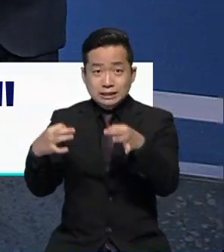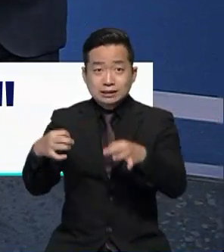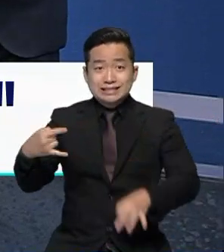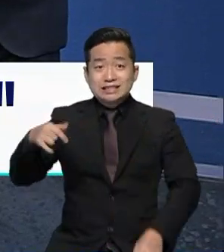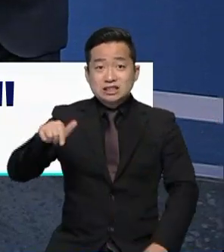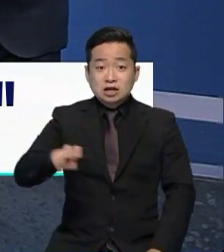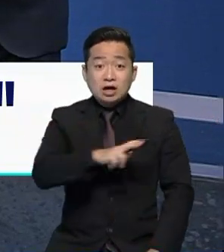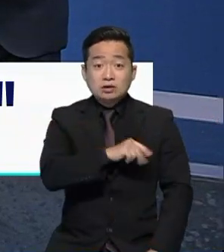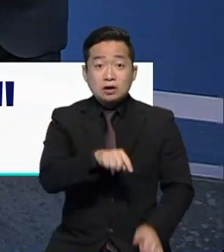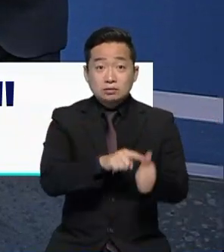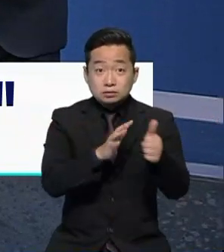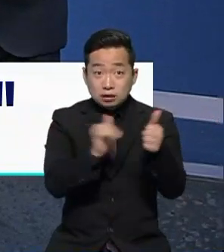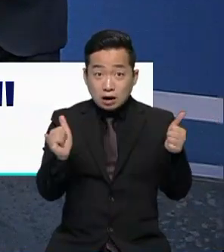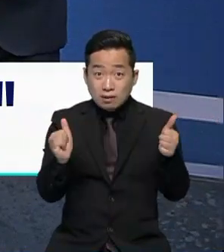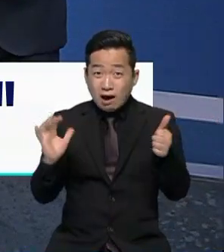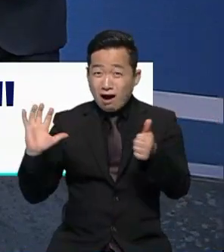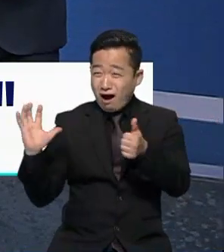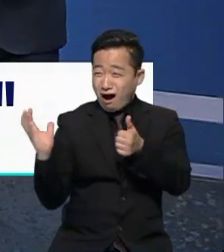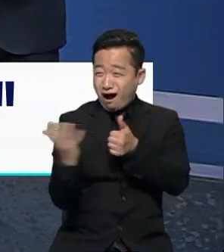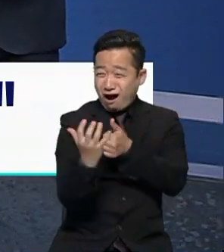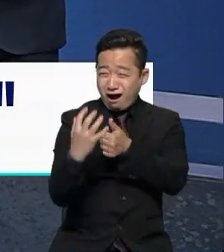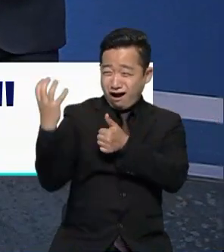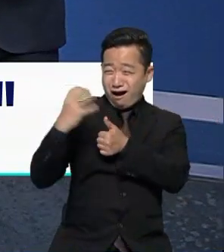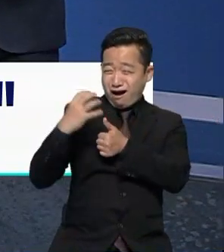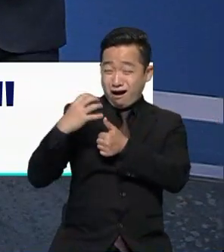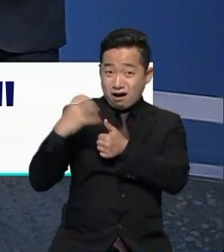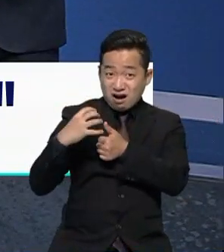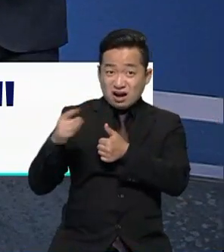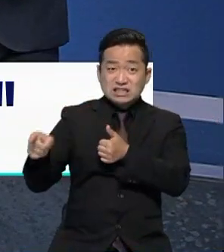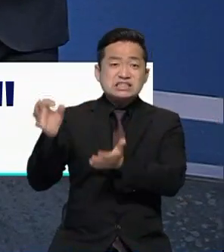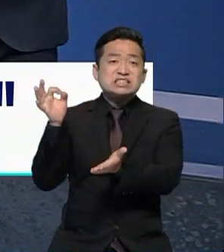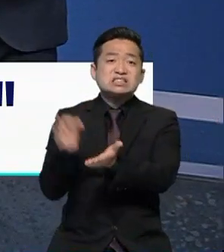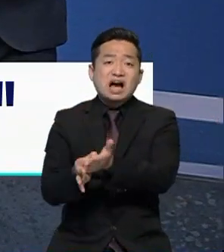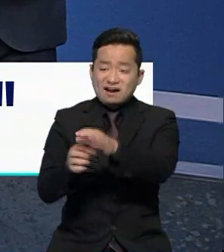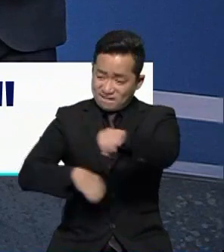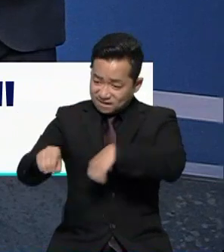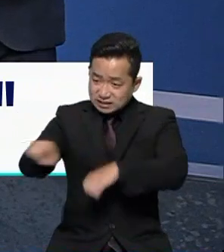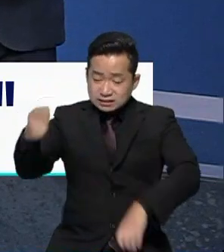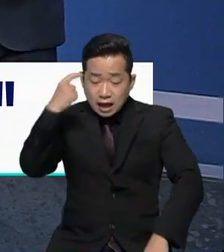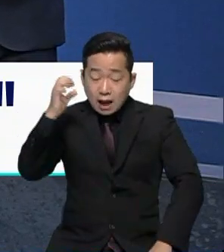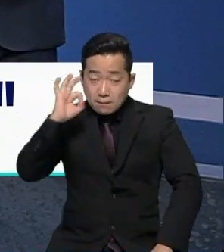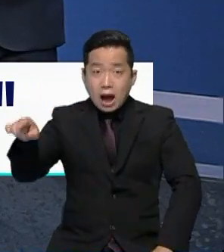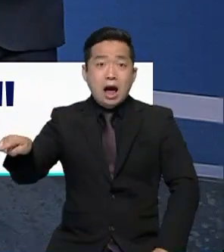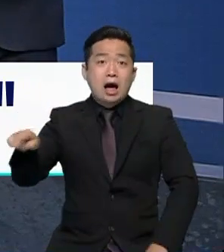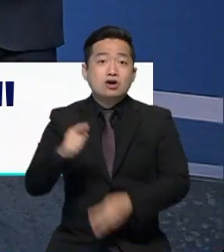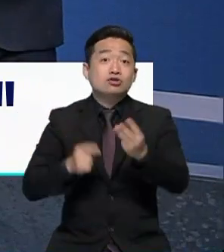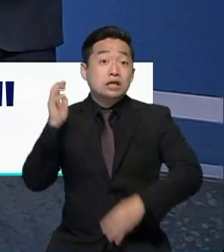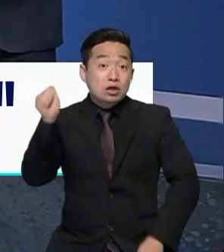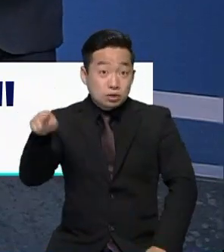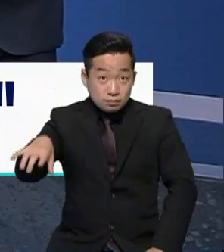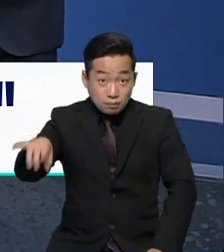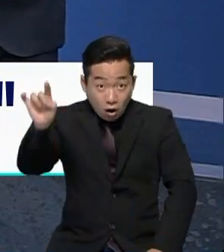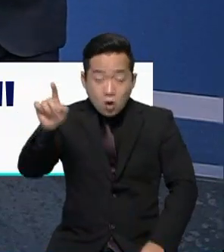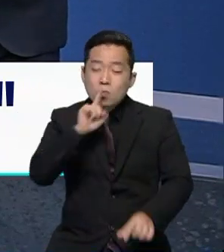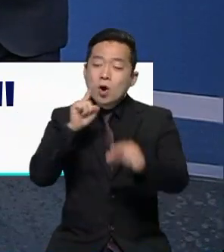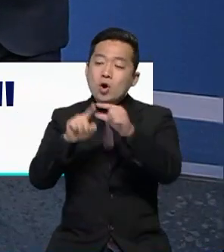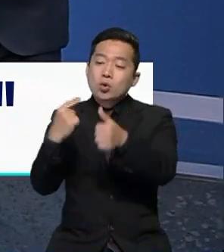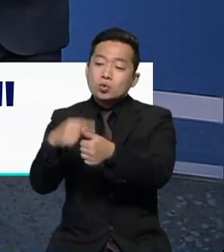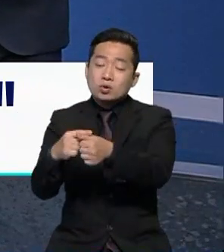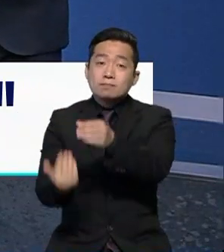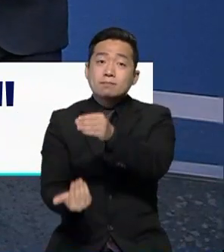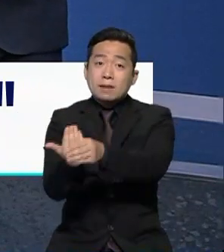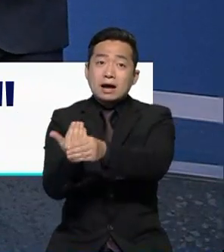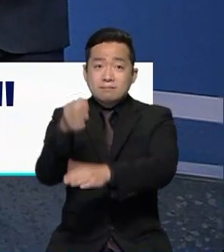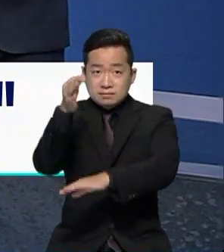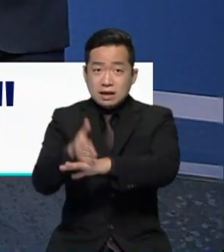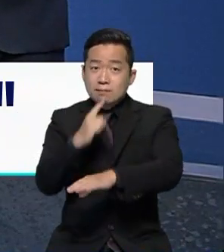의원은 이렇게 몰려와 몰매를 가하는 게 저급하고 유치한 거라면서 윤 대통령이 먼저 비속어 논란을